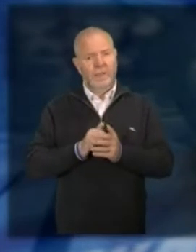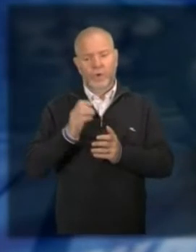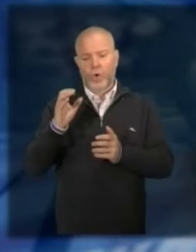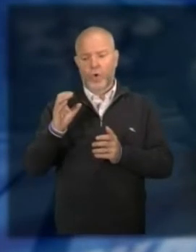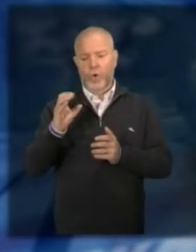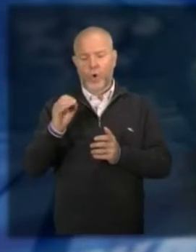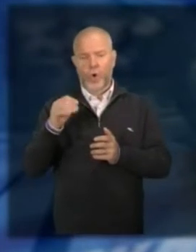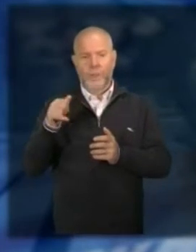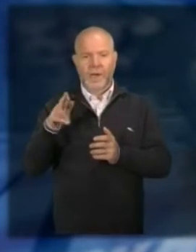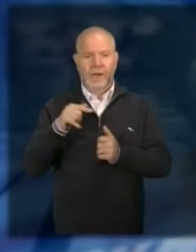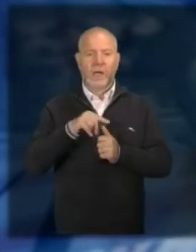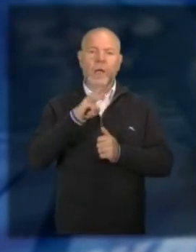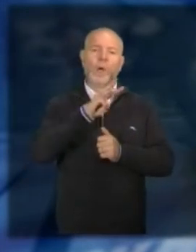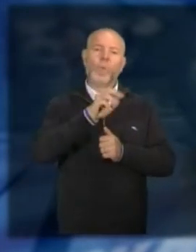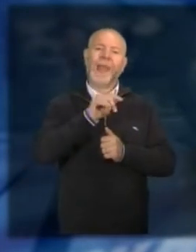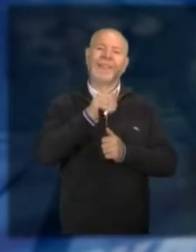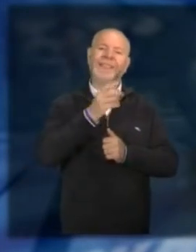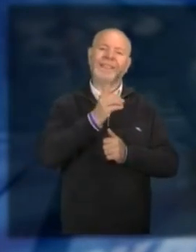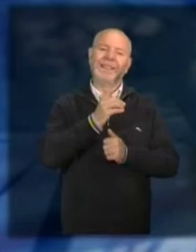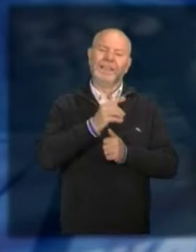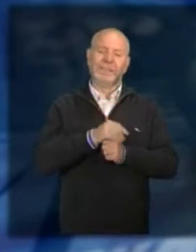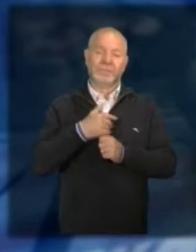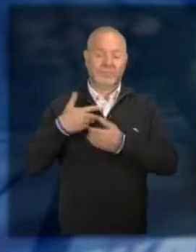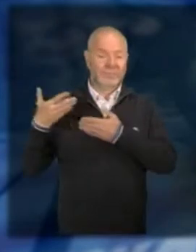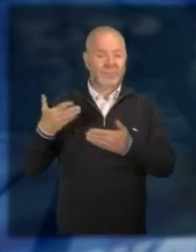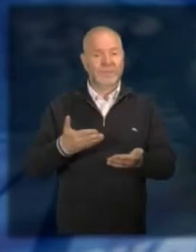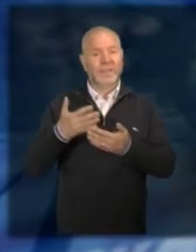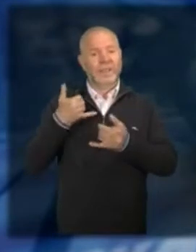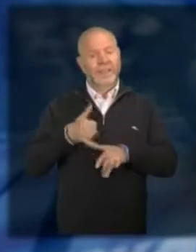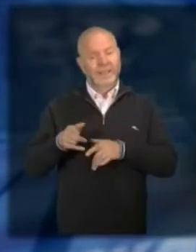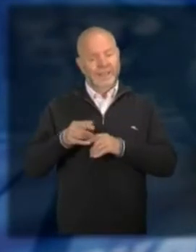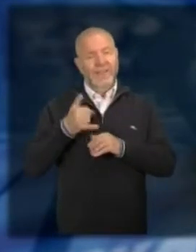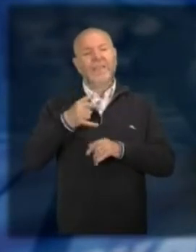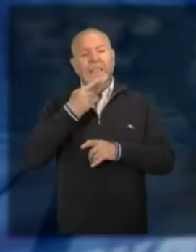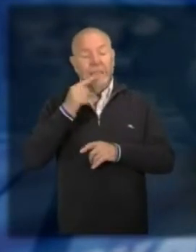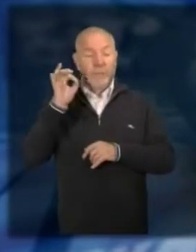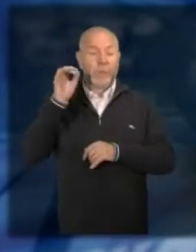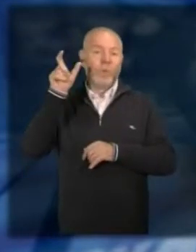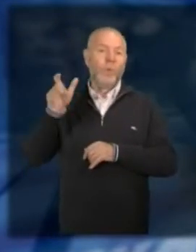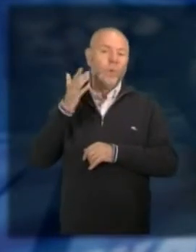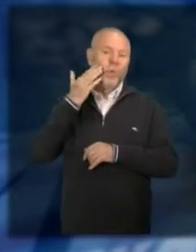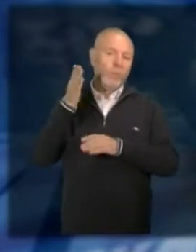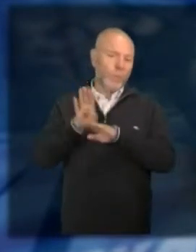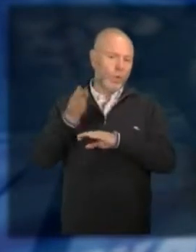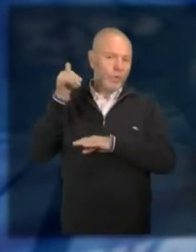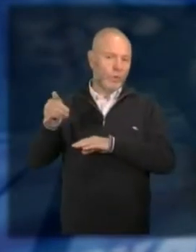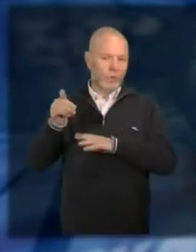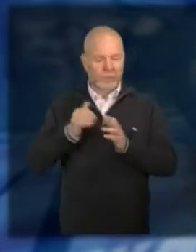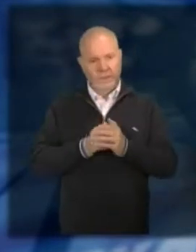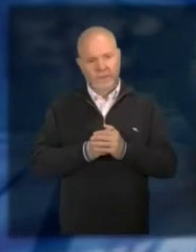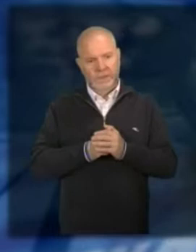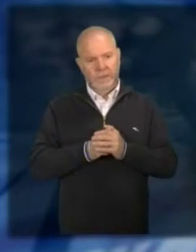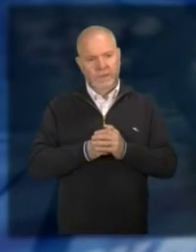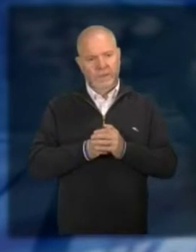e Walid. Sì, assolutamente, siamo onoratissimi di averli, è la prima volta, non sono andati nelle altre grandi